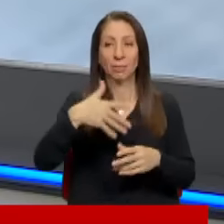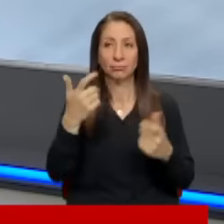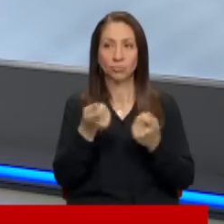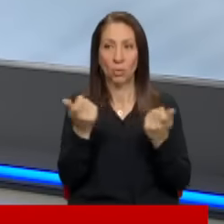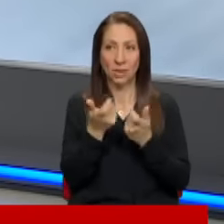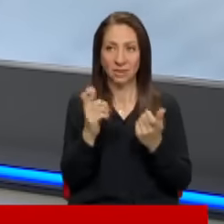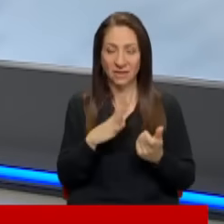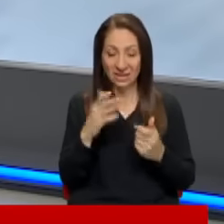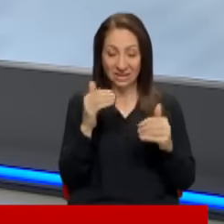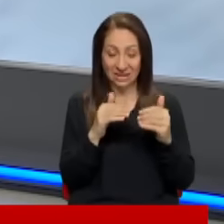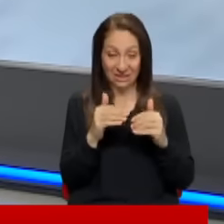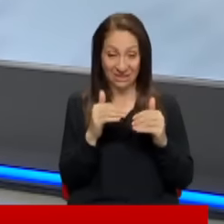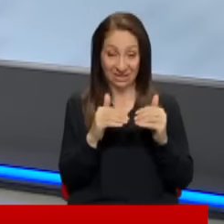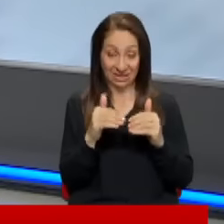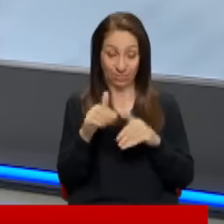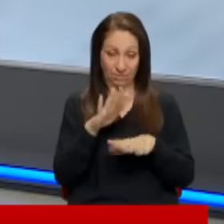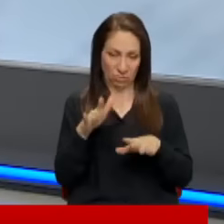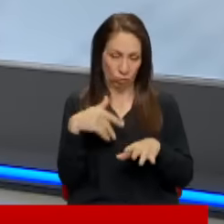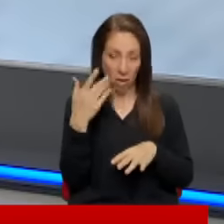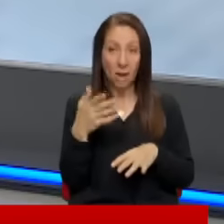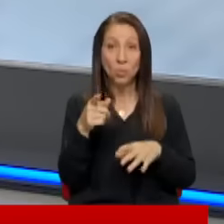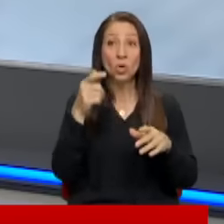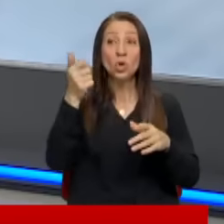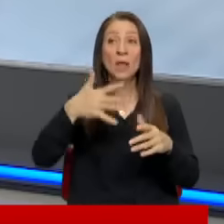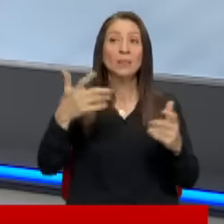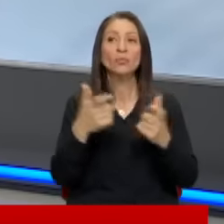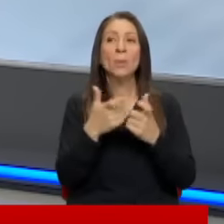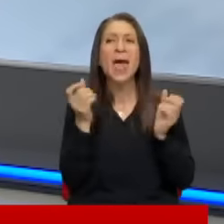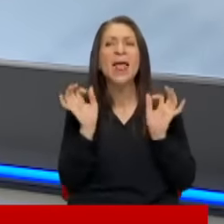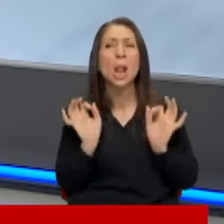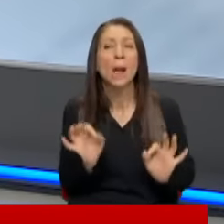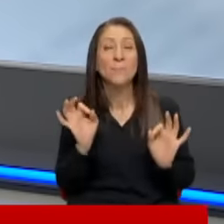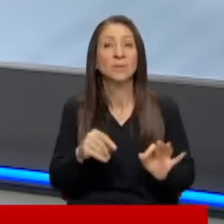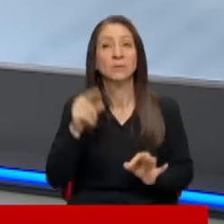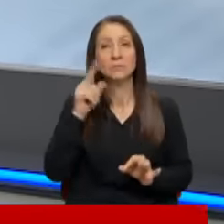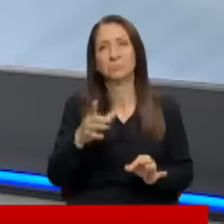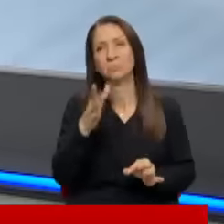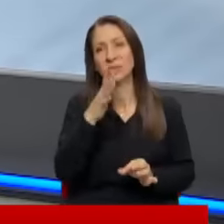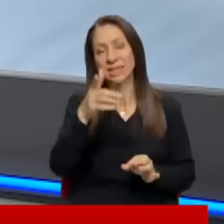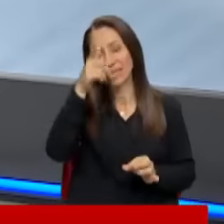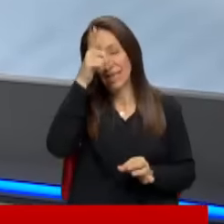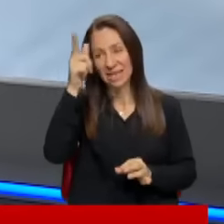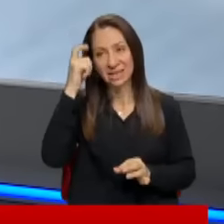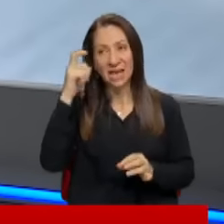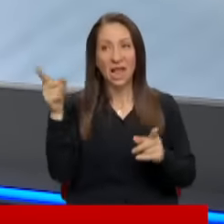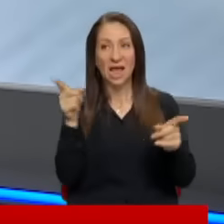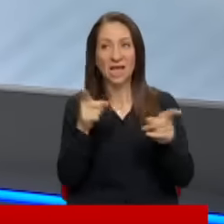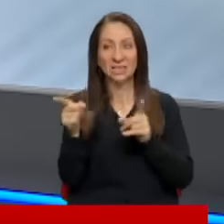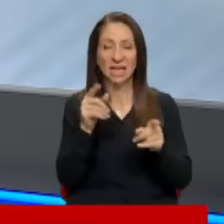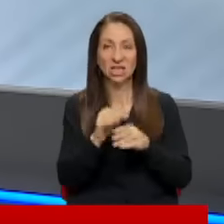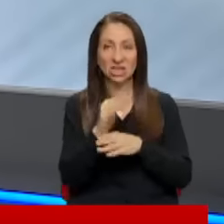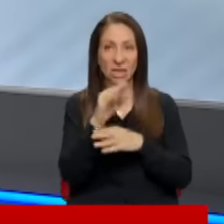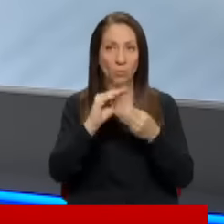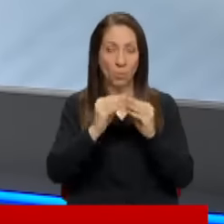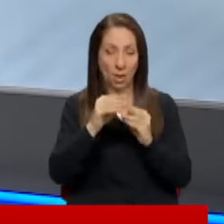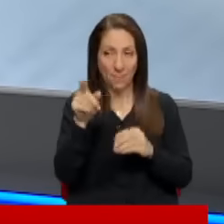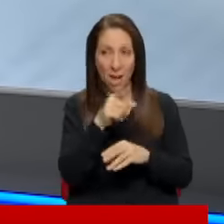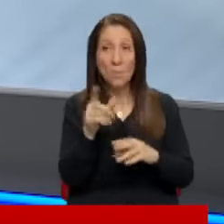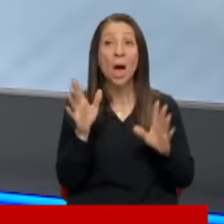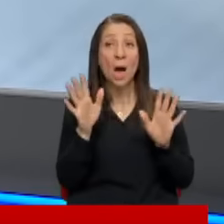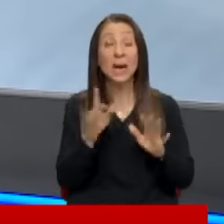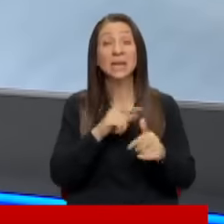yapılacak seçimin ardından. Ve bu kabine toplantısının en önemli gündem maddesi kuşkusuz İran ve İsrail arasında yaşanan gerginlik.